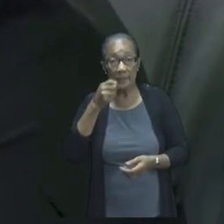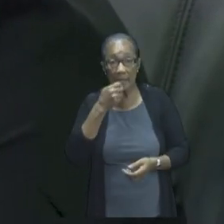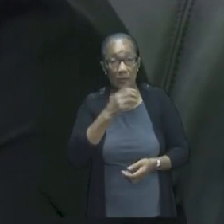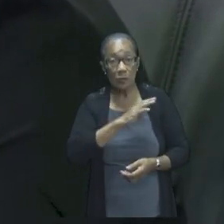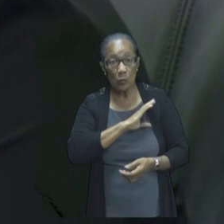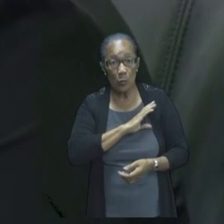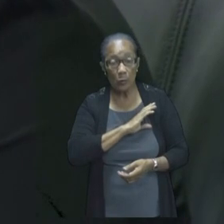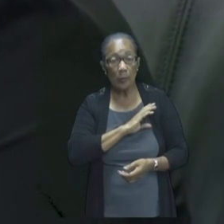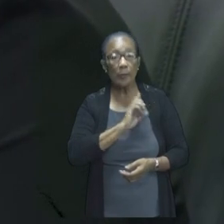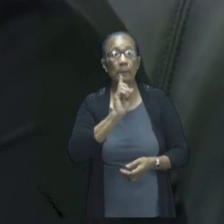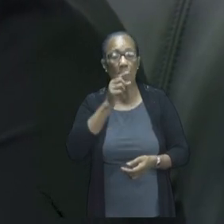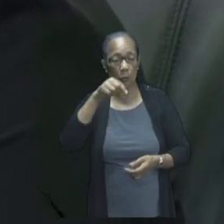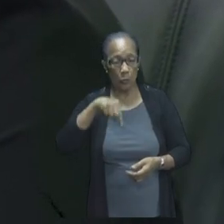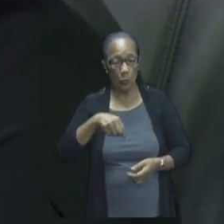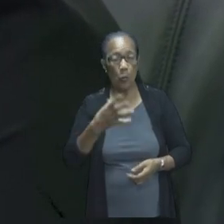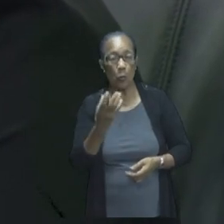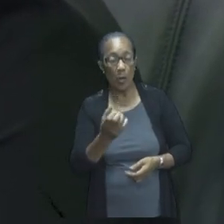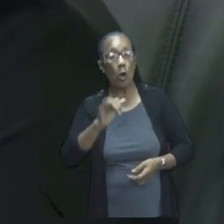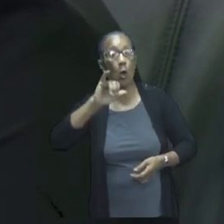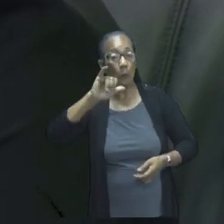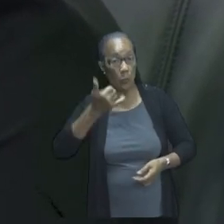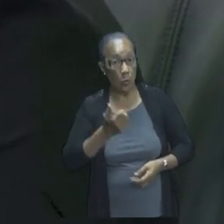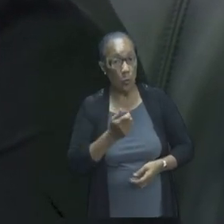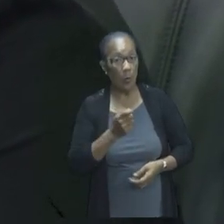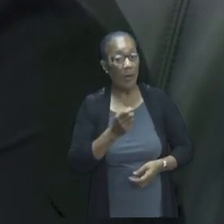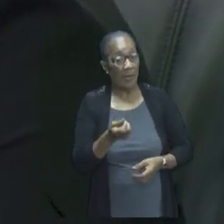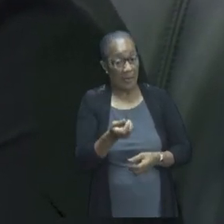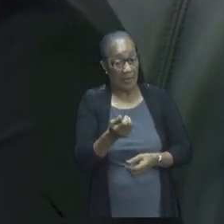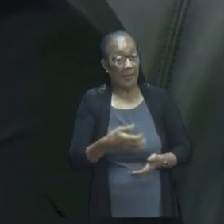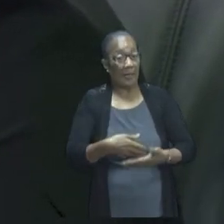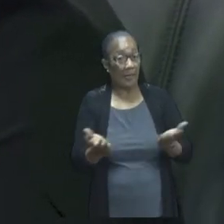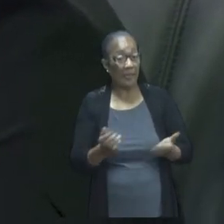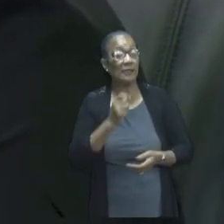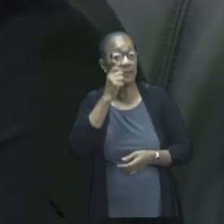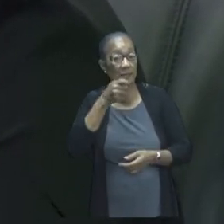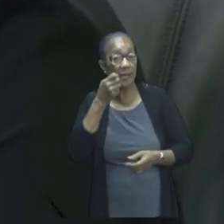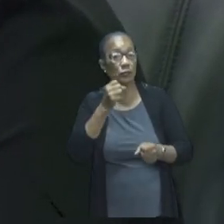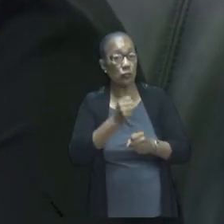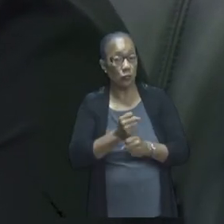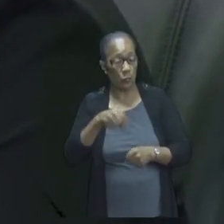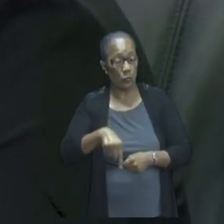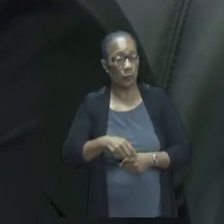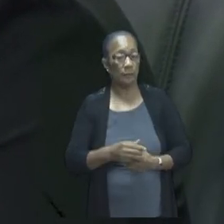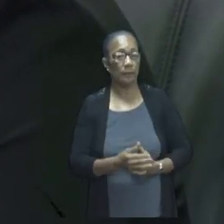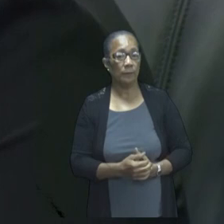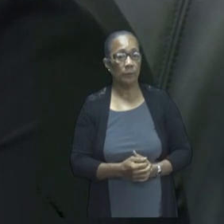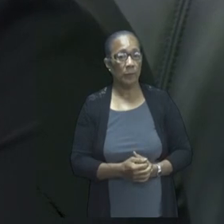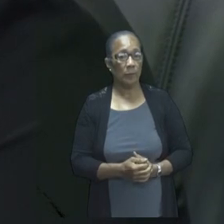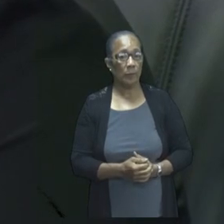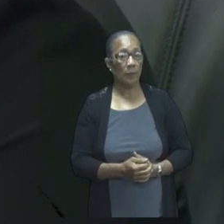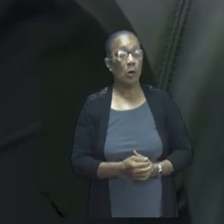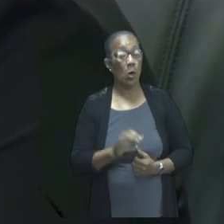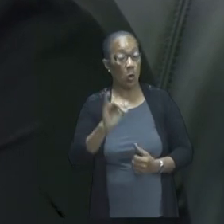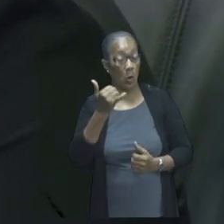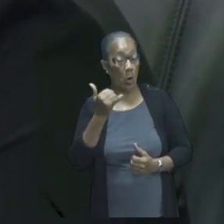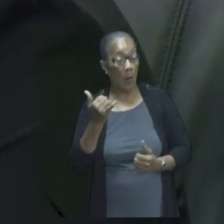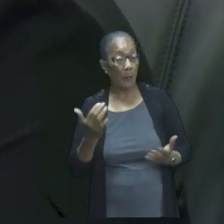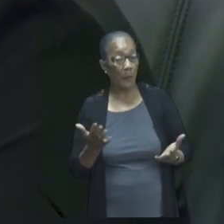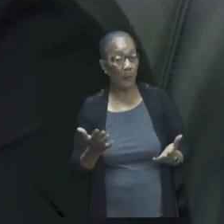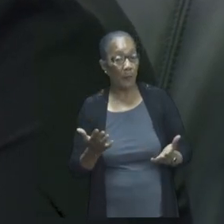weer op de bakken we proberen de voorlichting weer op te pakken dus dat is de situatie op dit moment ik moet zeggen inderdaad dat